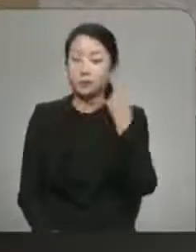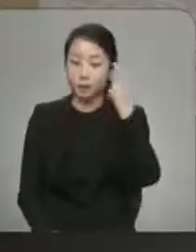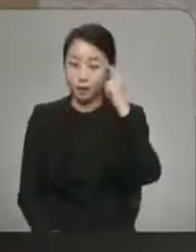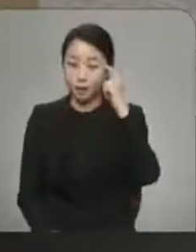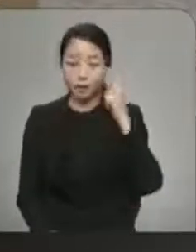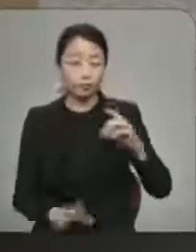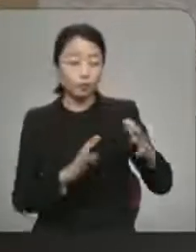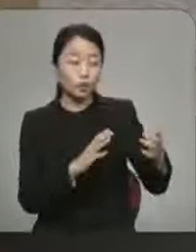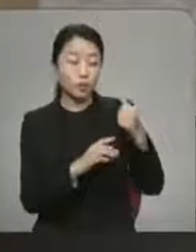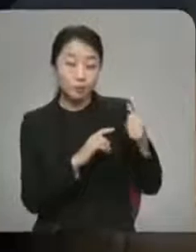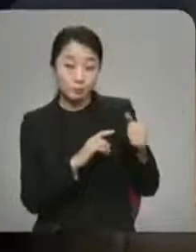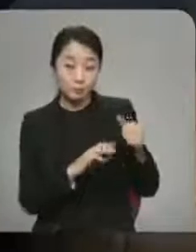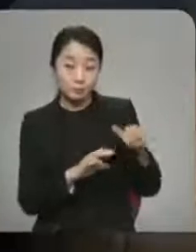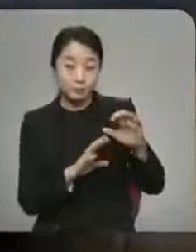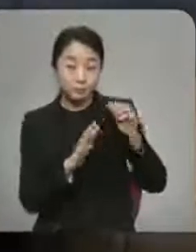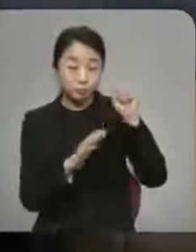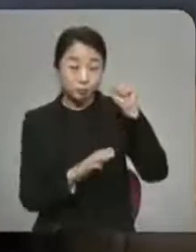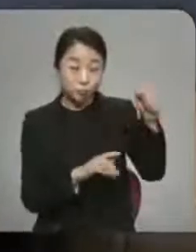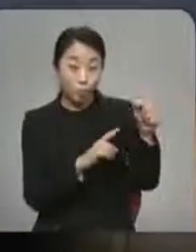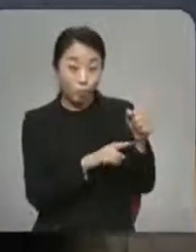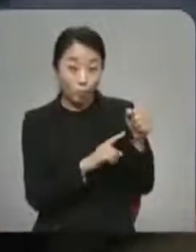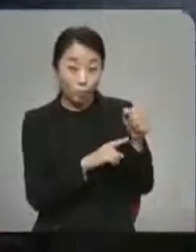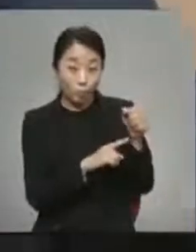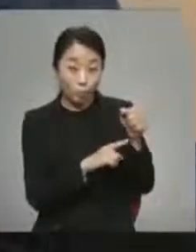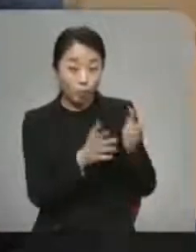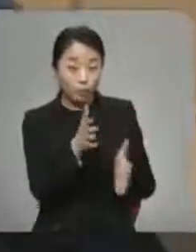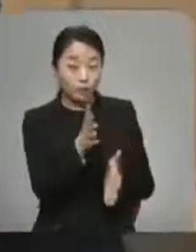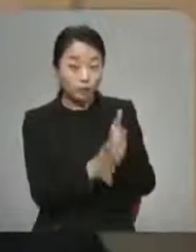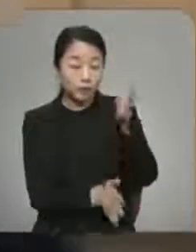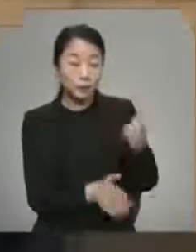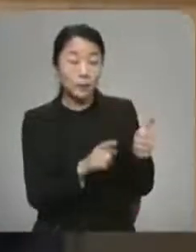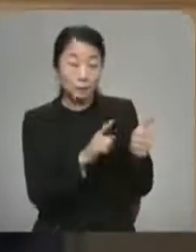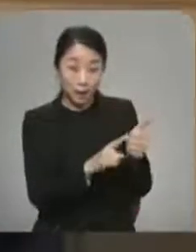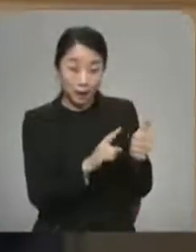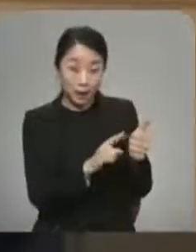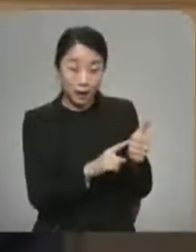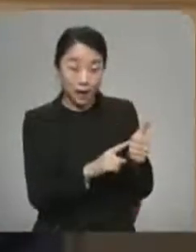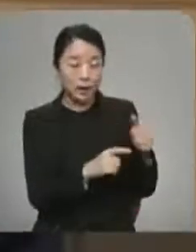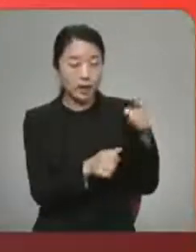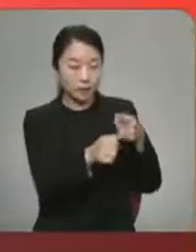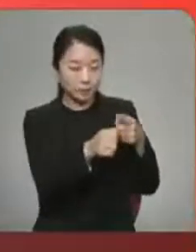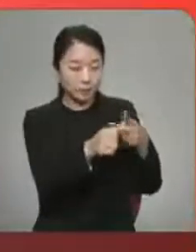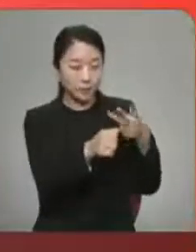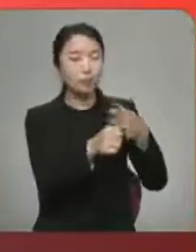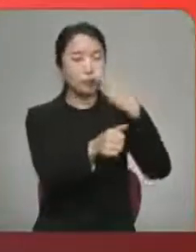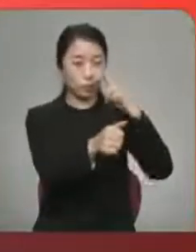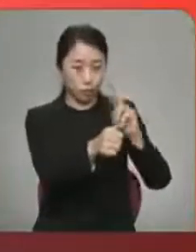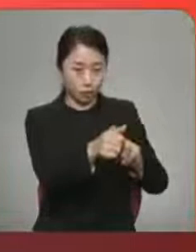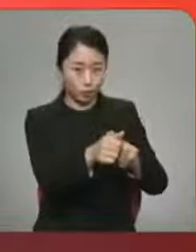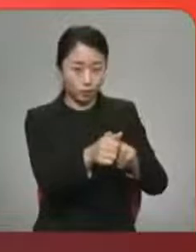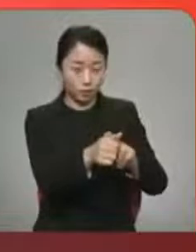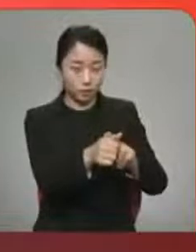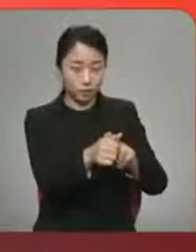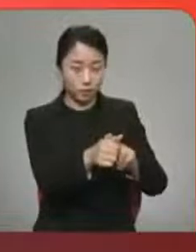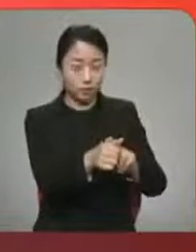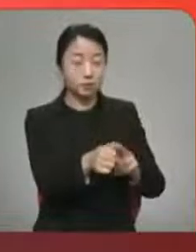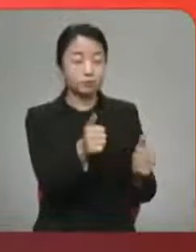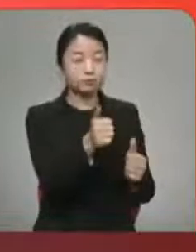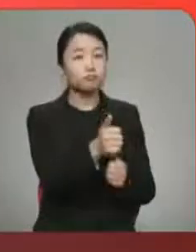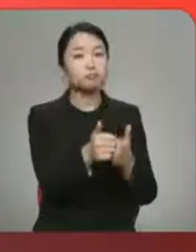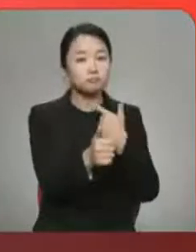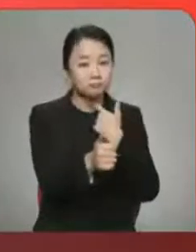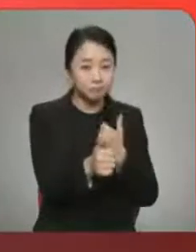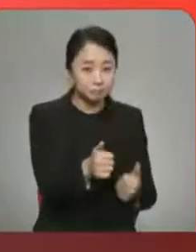국민의 힘 에서는 신규 은 통해 시장이 단수 추천을 통해 공천을 받아 3선에 도전합니다 동해시 부의장을 거쳤고